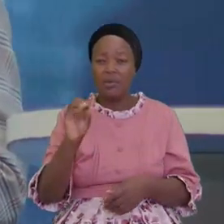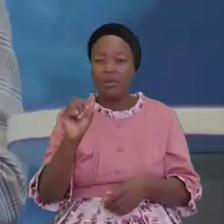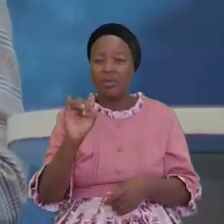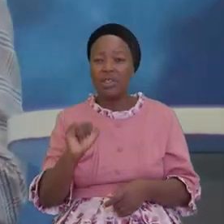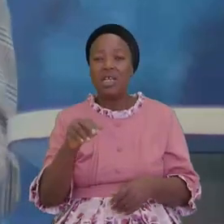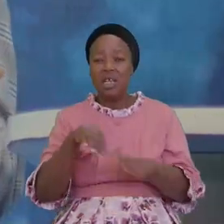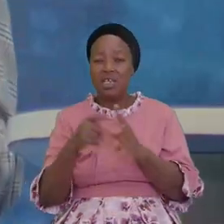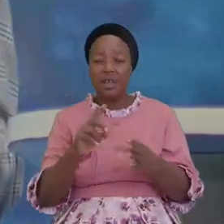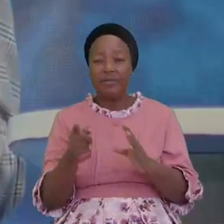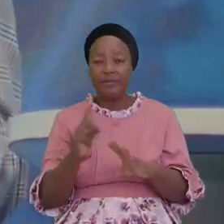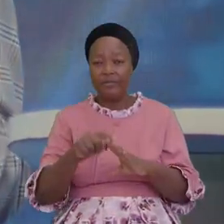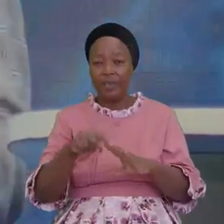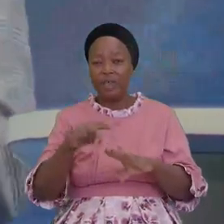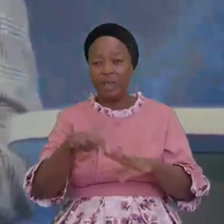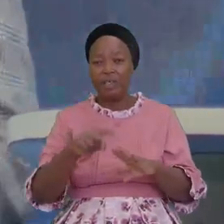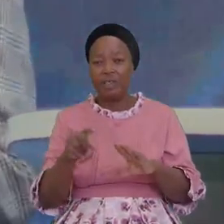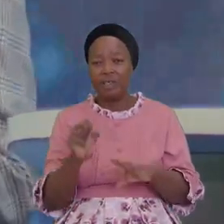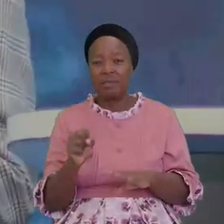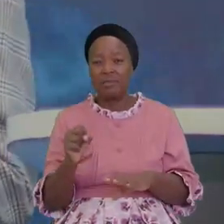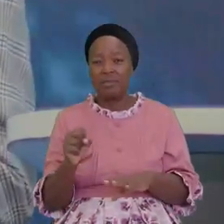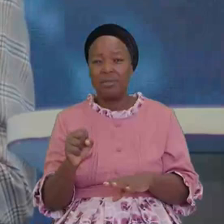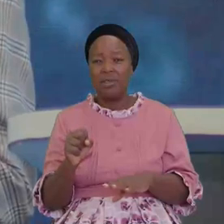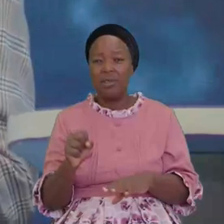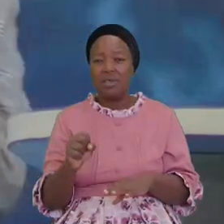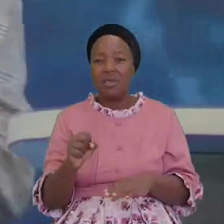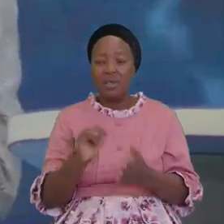Quelqu'un qui a la lèpre au doigt,